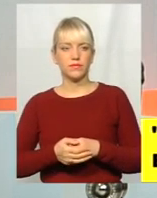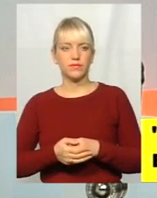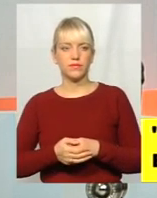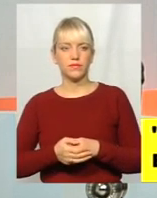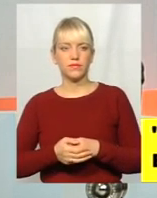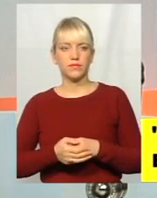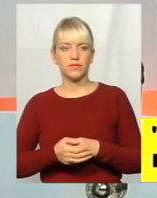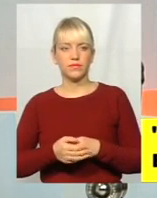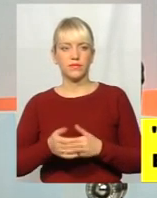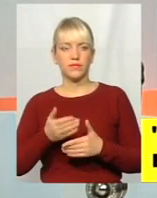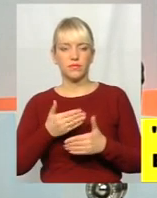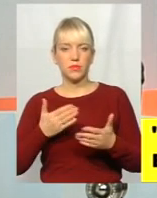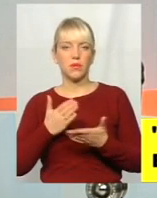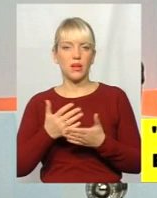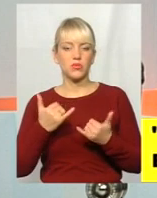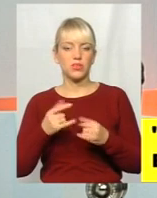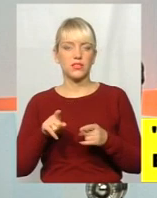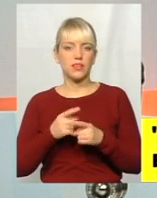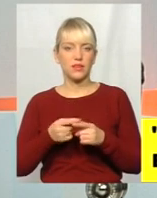ми зараз маємо те, що маємо.